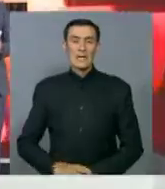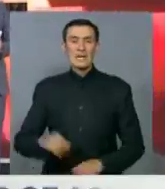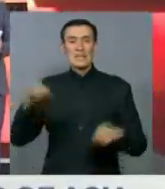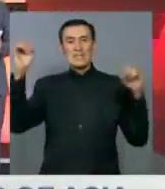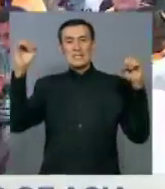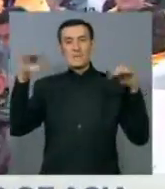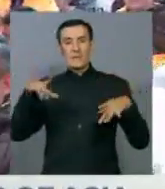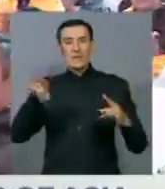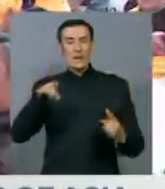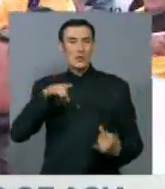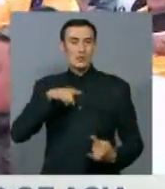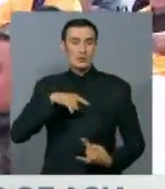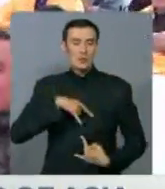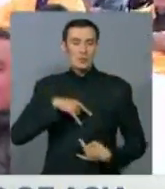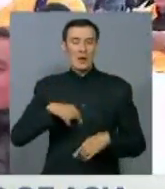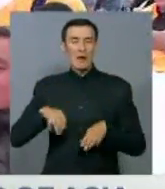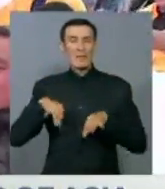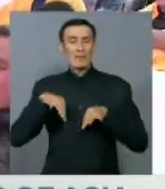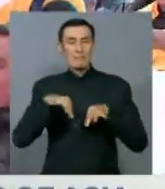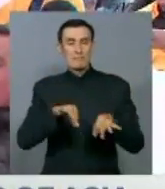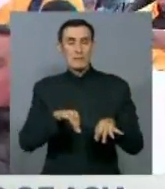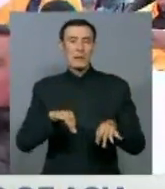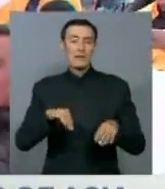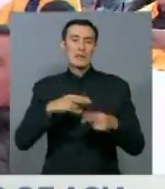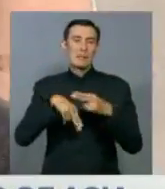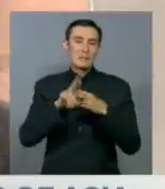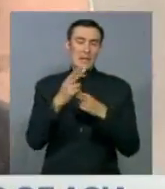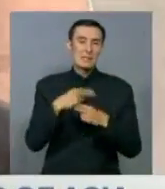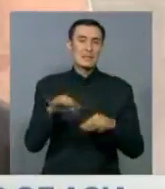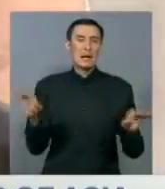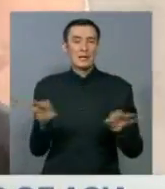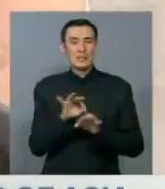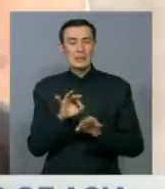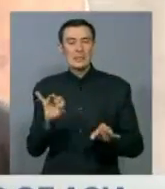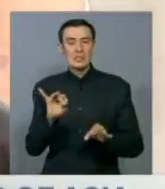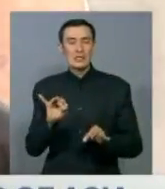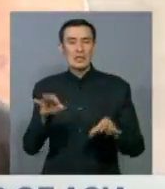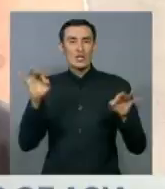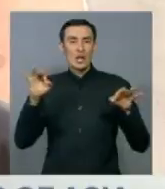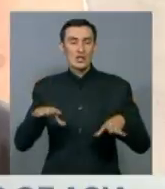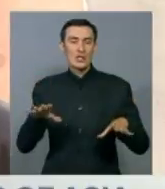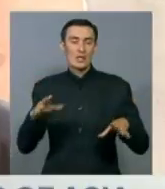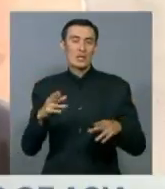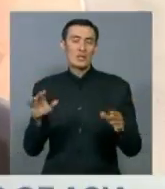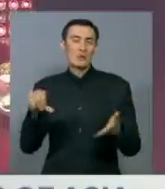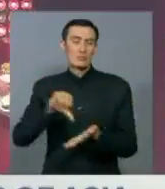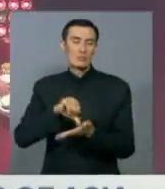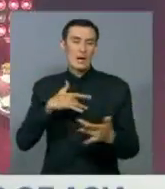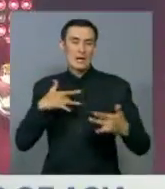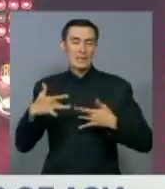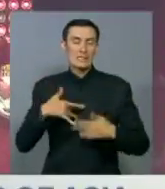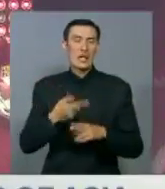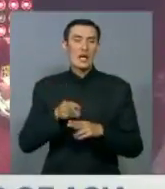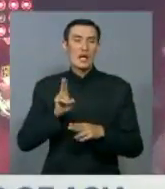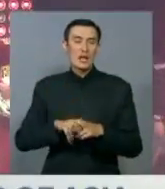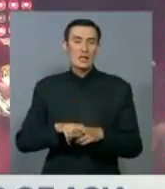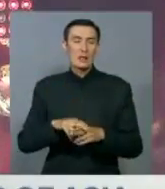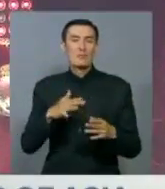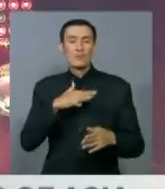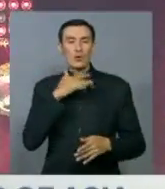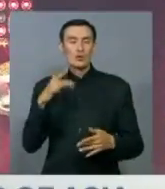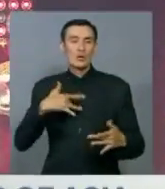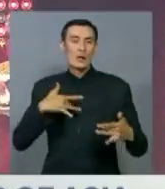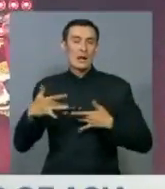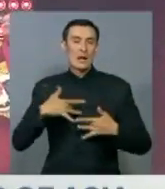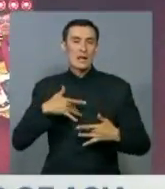Светодиодные костюмы, ретромобили, каскадеры, гимнасты, симфонический оркестр и неожиданные дуэты. Это лишь малая часть того, что ждет зрителей фестиваля Star